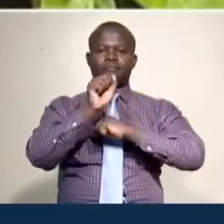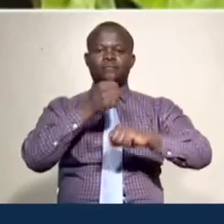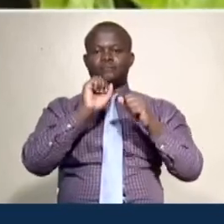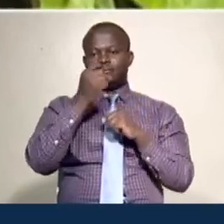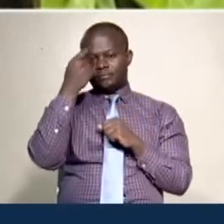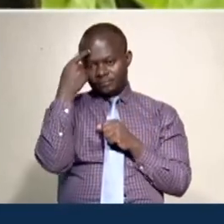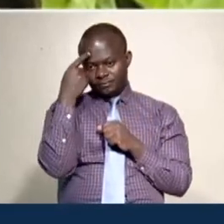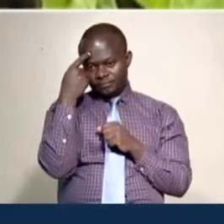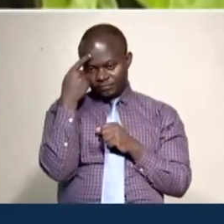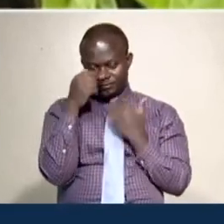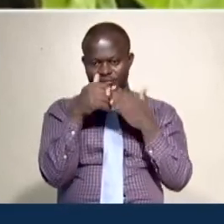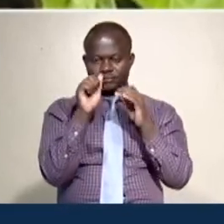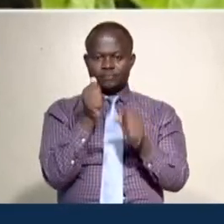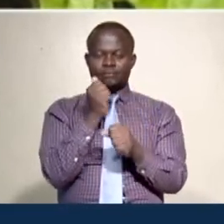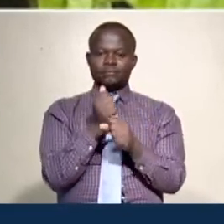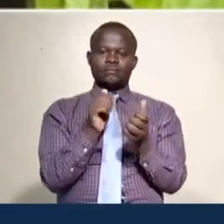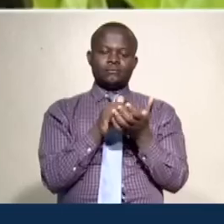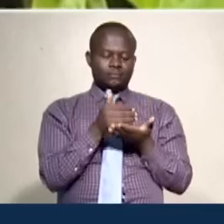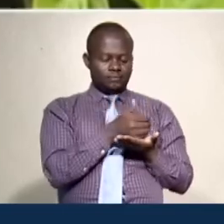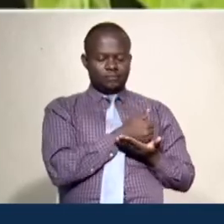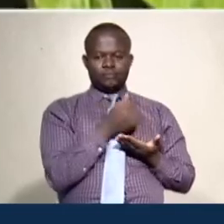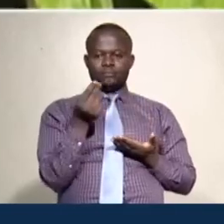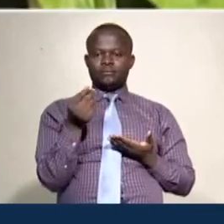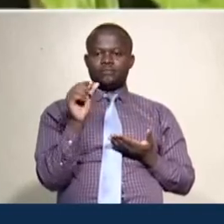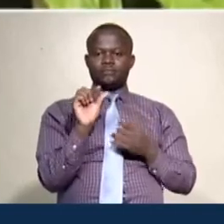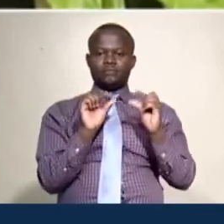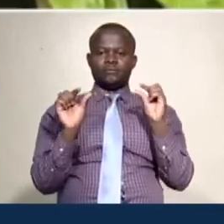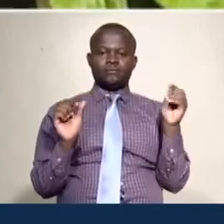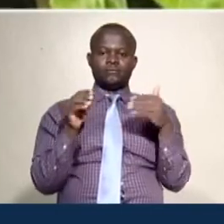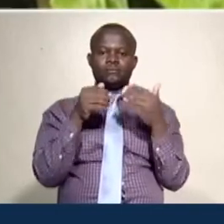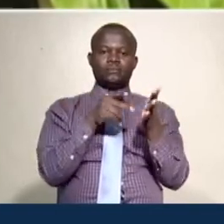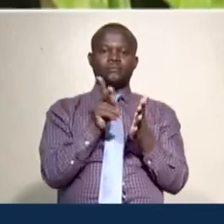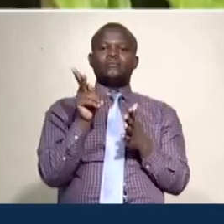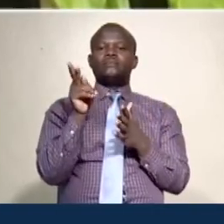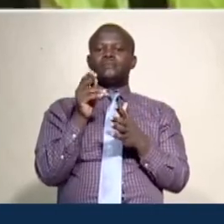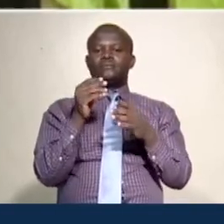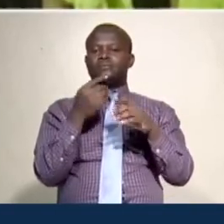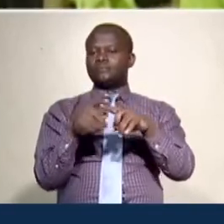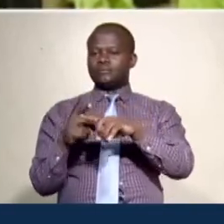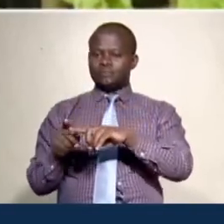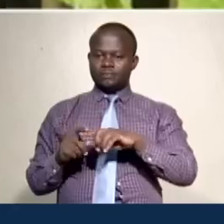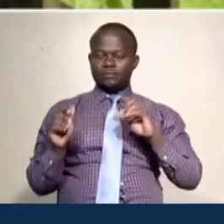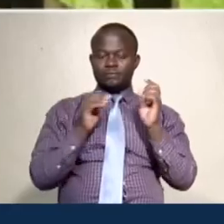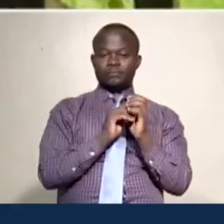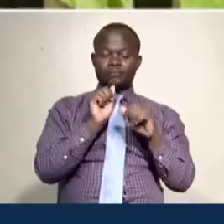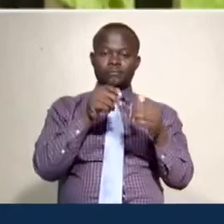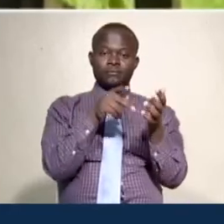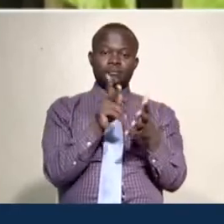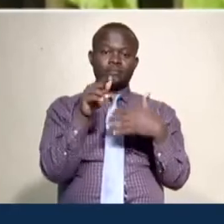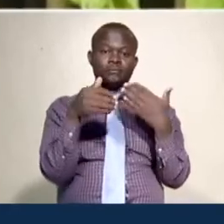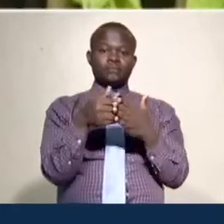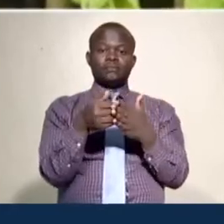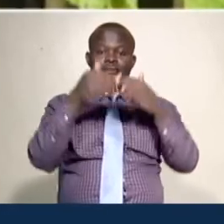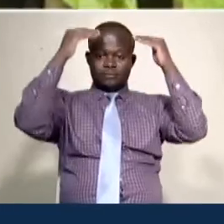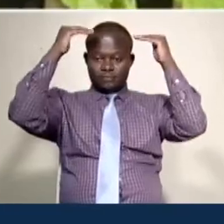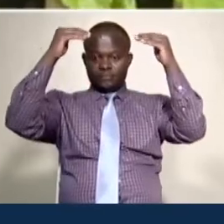leta. Nabashije gukora mbasha kwizigama udufaranga duke duke ngenda ngura udutungo tugufi mbasha kugura